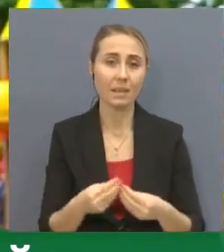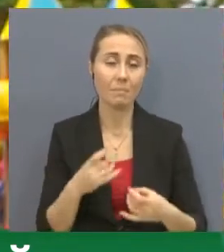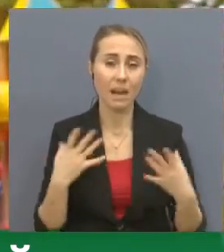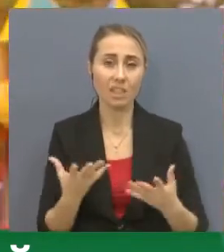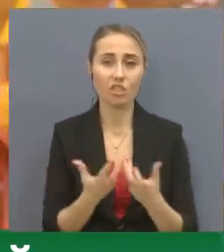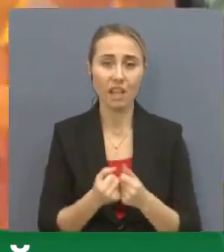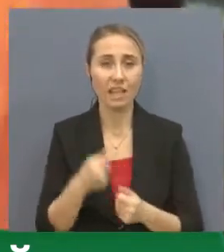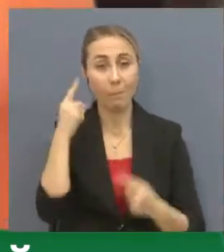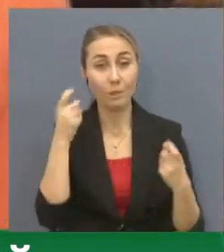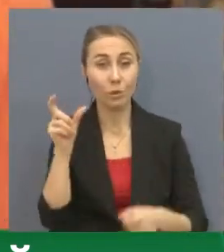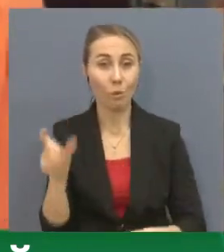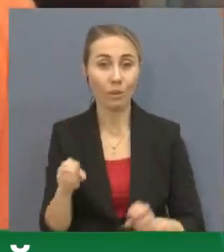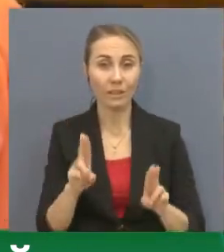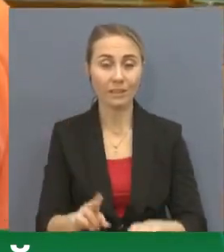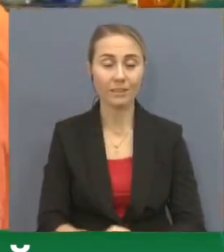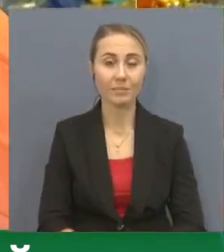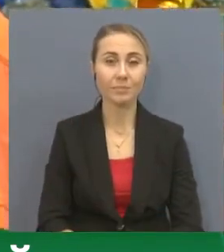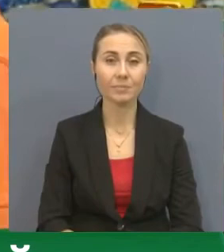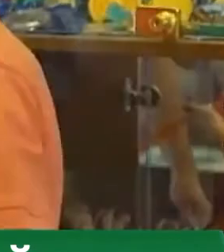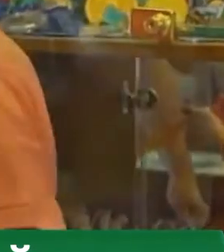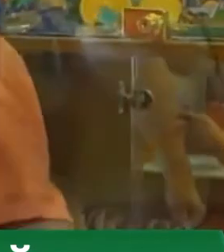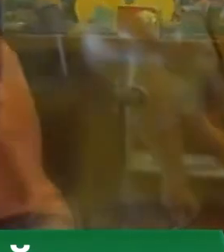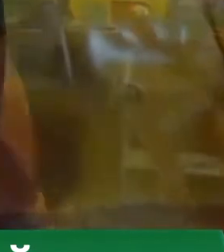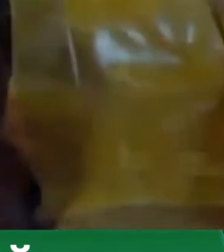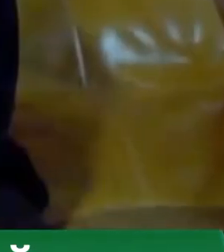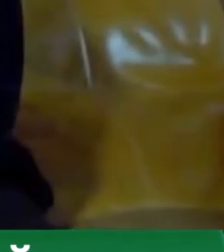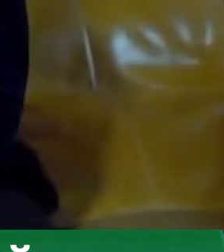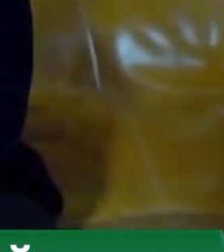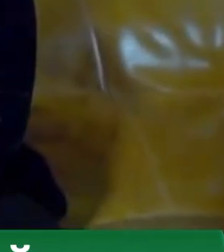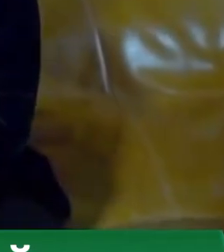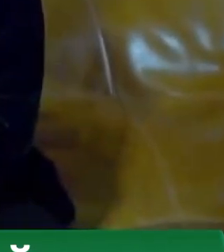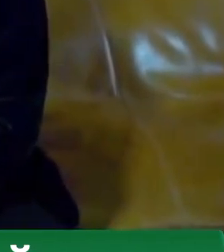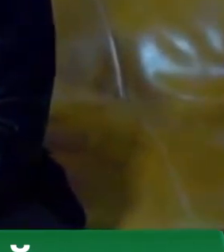современного гуль майдан к той дархан мужиков мало бта